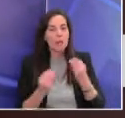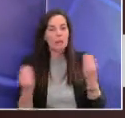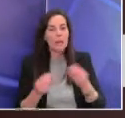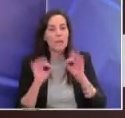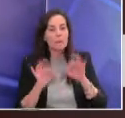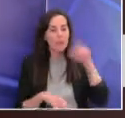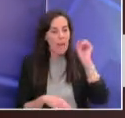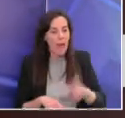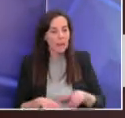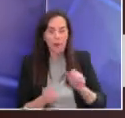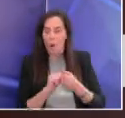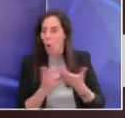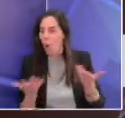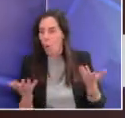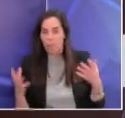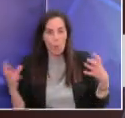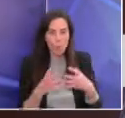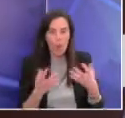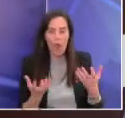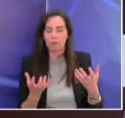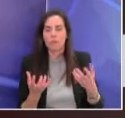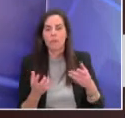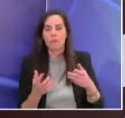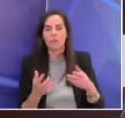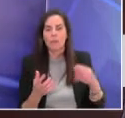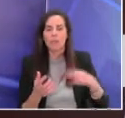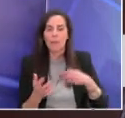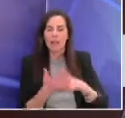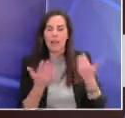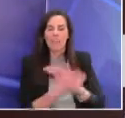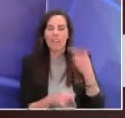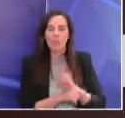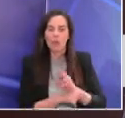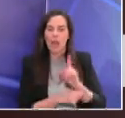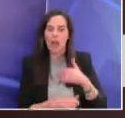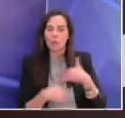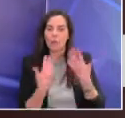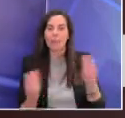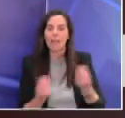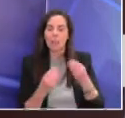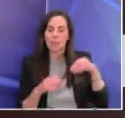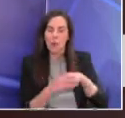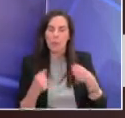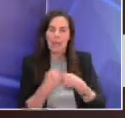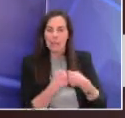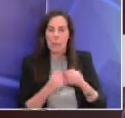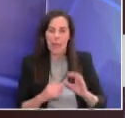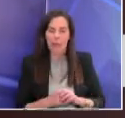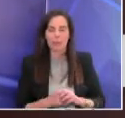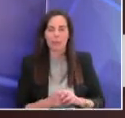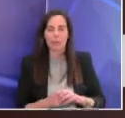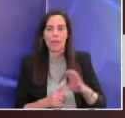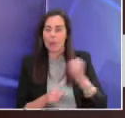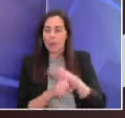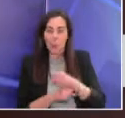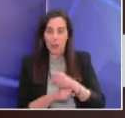עבור בן אדם או מותג או כל דבר אחר שנפגע כתוצאה מפייק ניוז. אז אנחנו נותנים לו כלי של תוכן להתמודד עם הדבר הזה. אם עשו